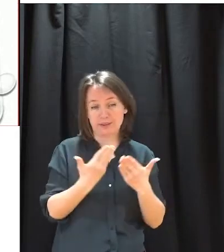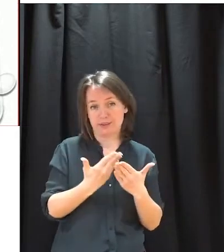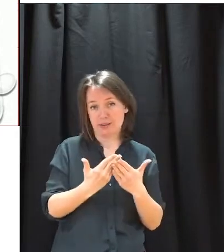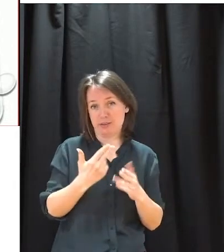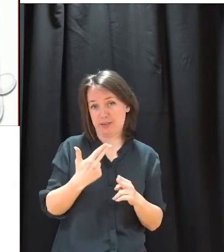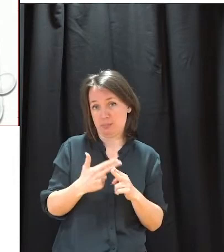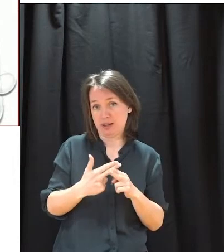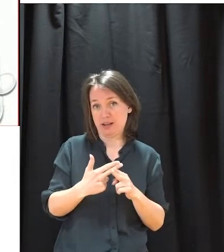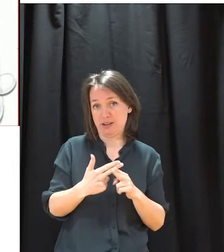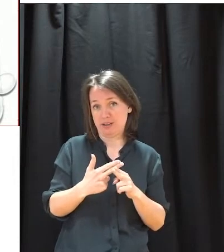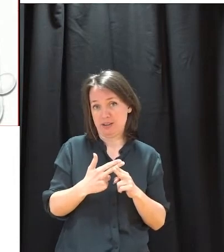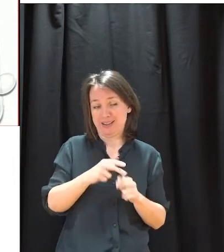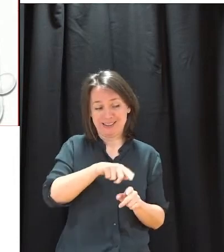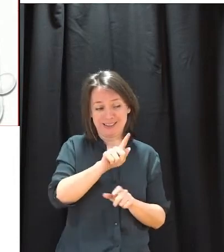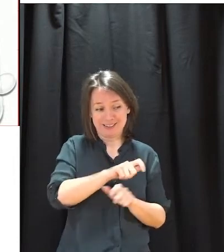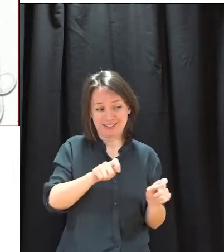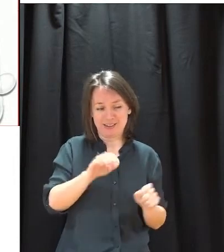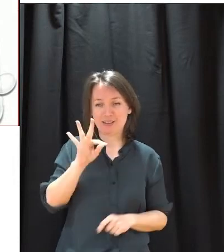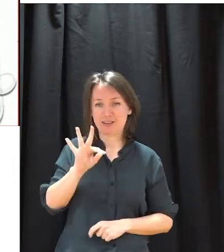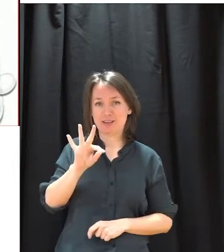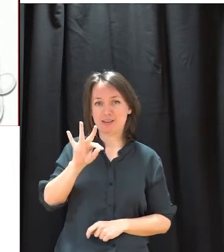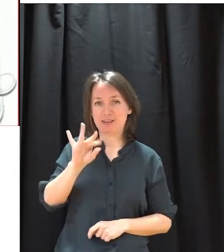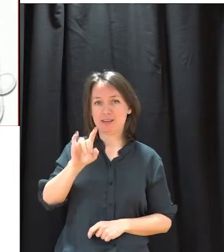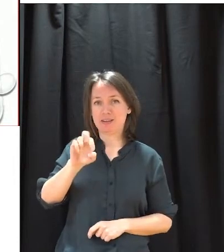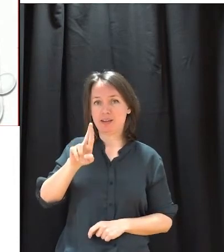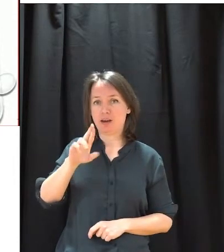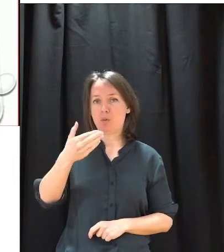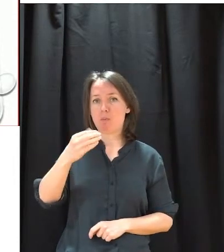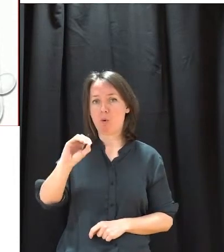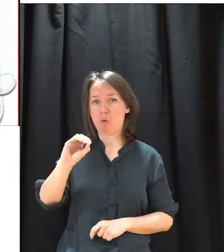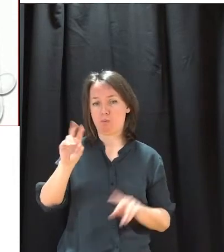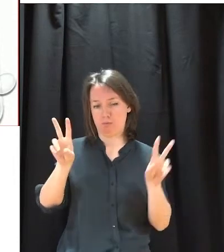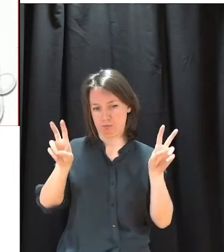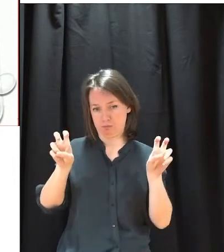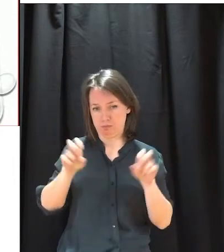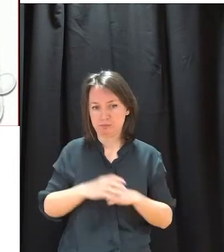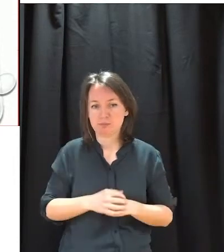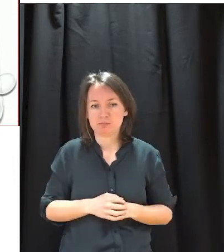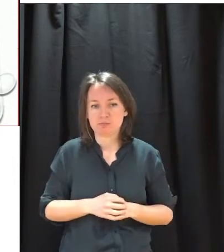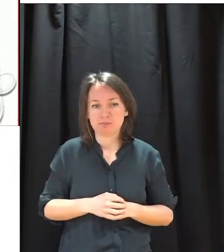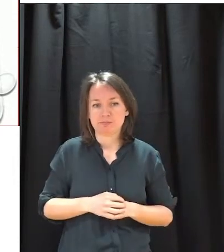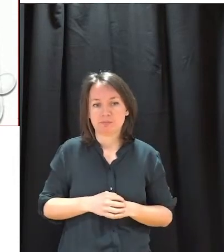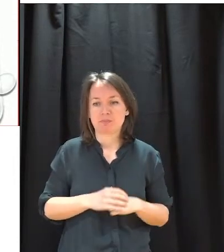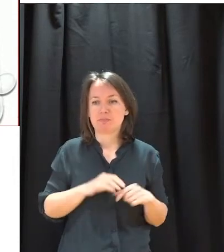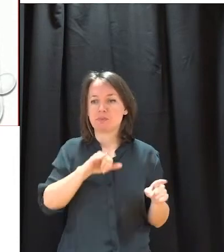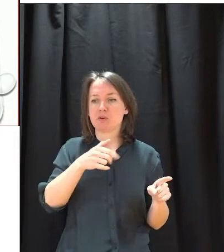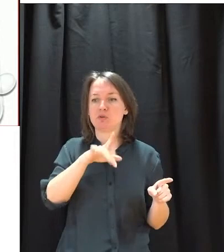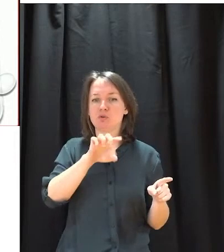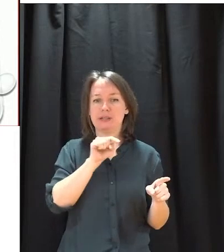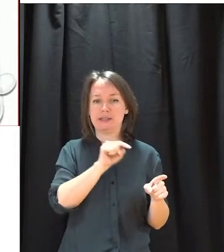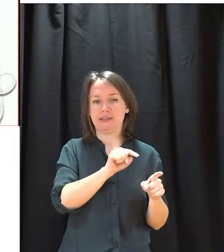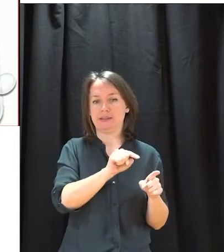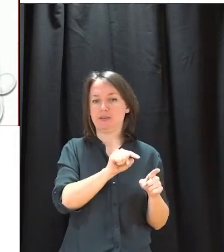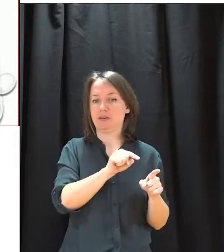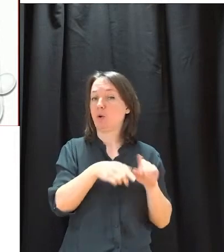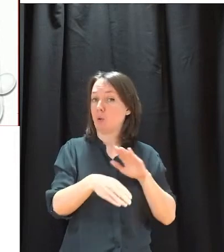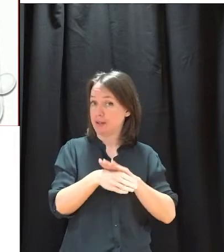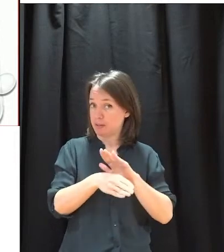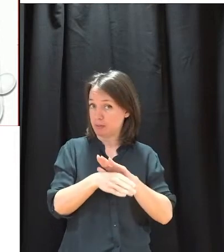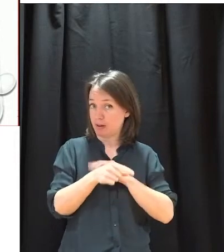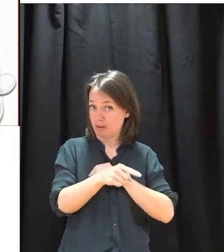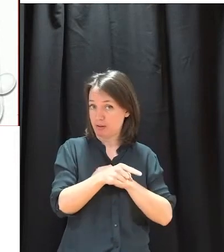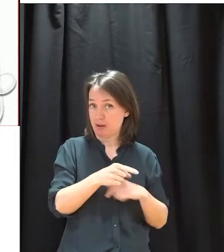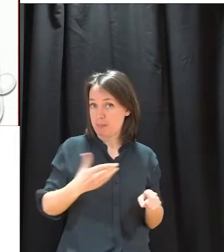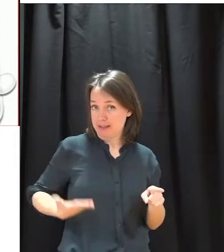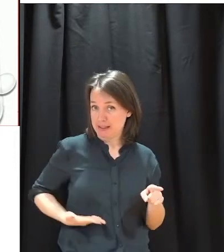thermo. Donc voilà, donc Julie, c'était une petite fille qui a été au départ en maternelle, en inclusion totale, donc